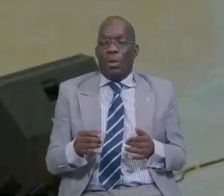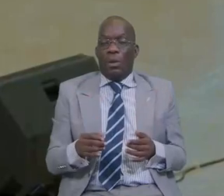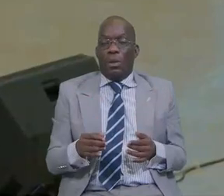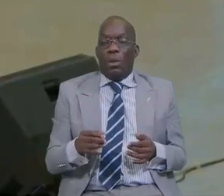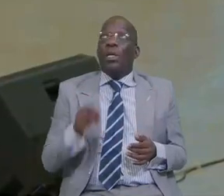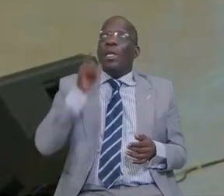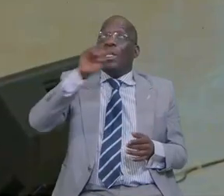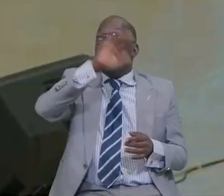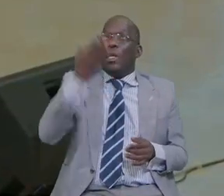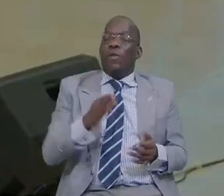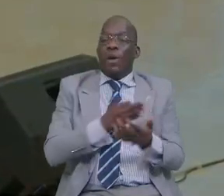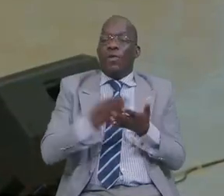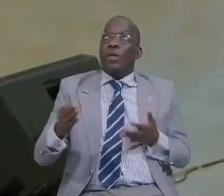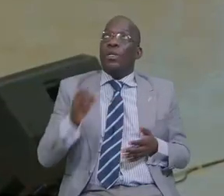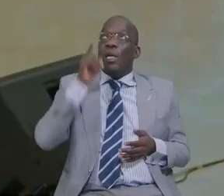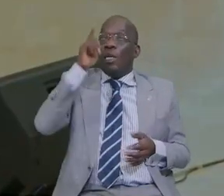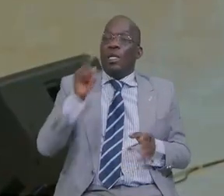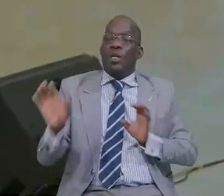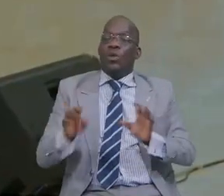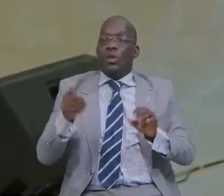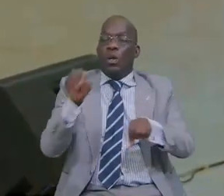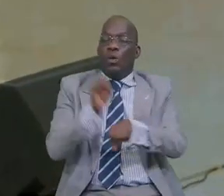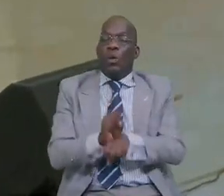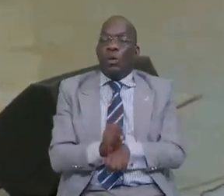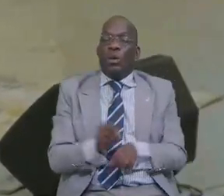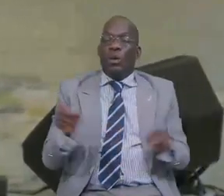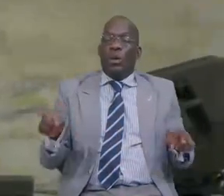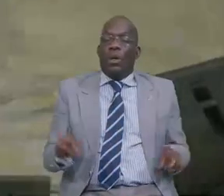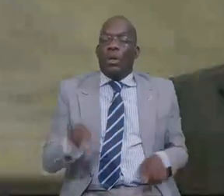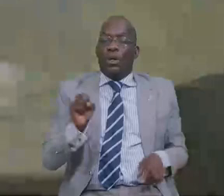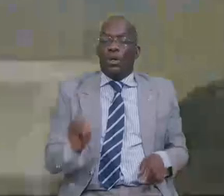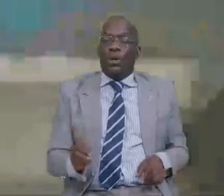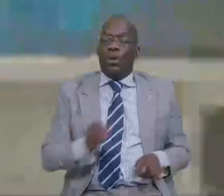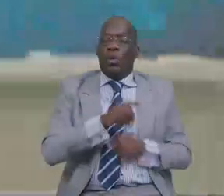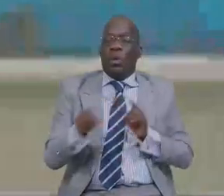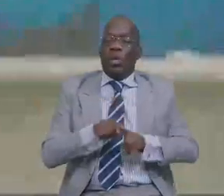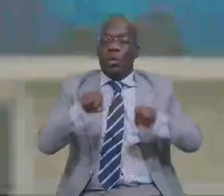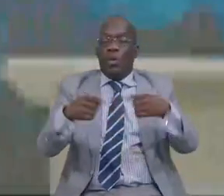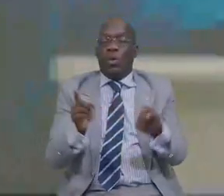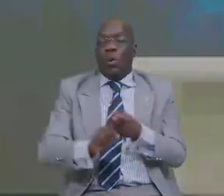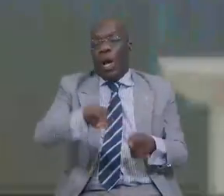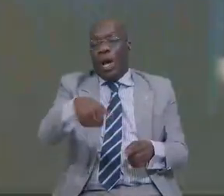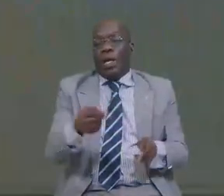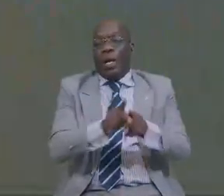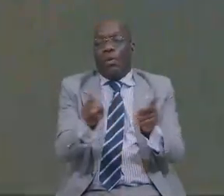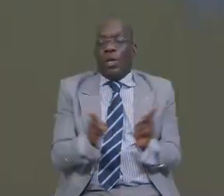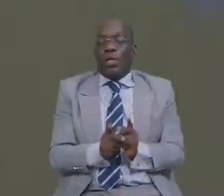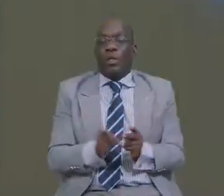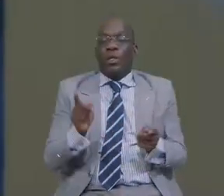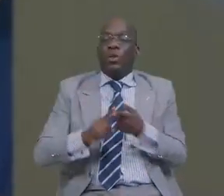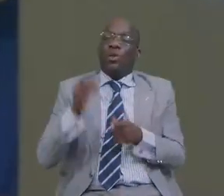œuvres. Il n'échoue jamais, il fait les œuvres. Ainsi donc, quand tu vas ailleurs pour